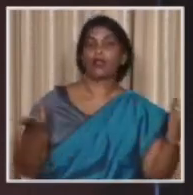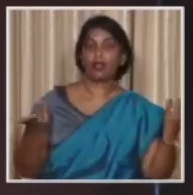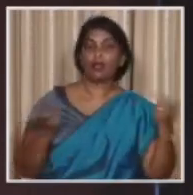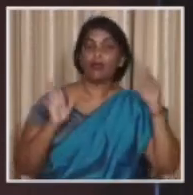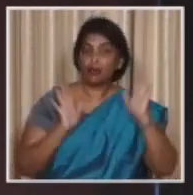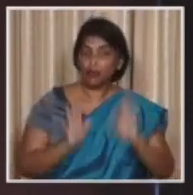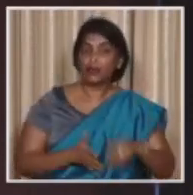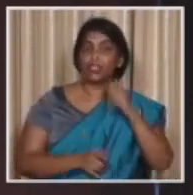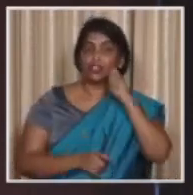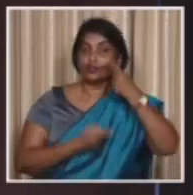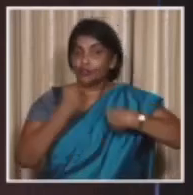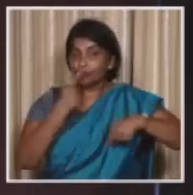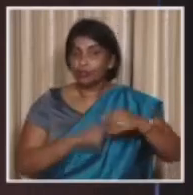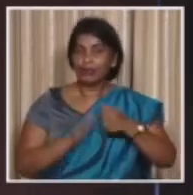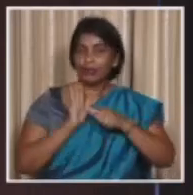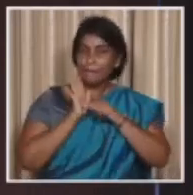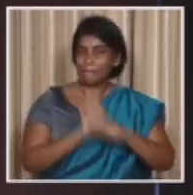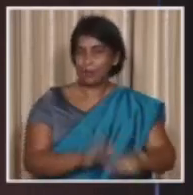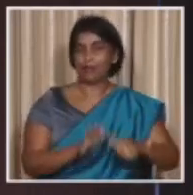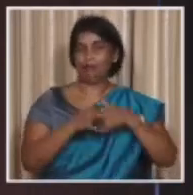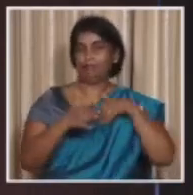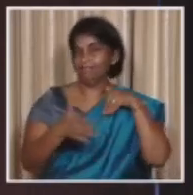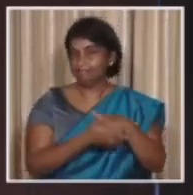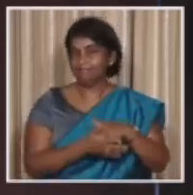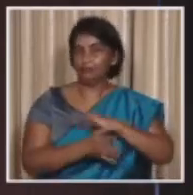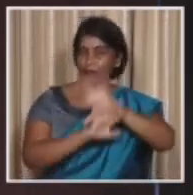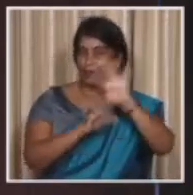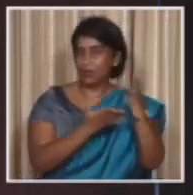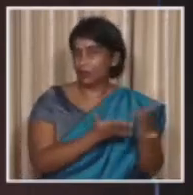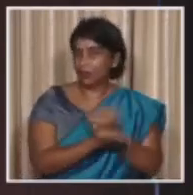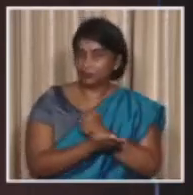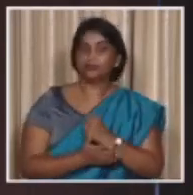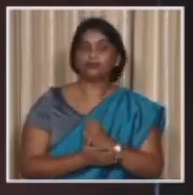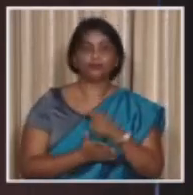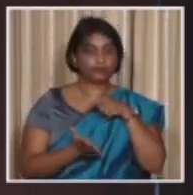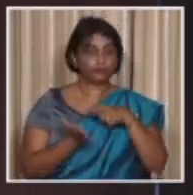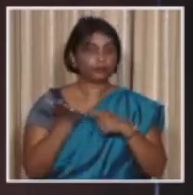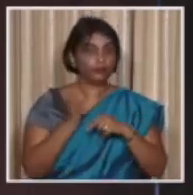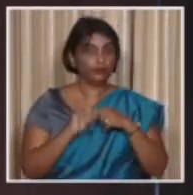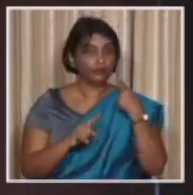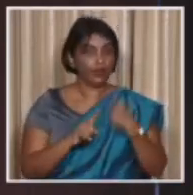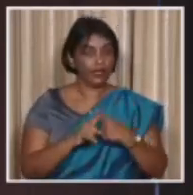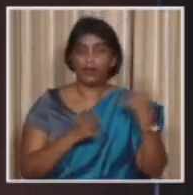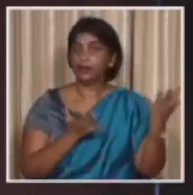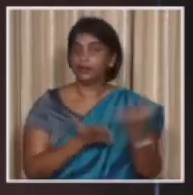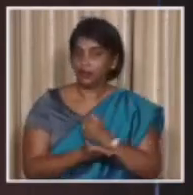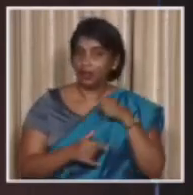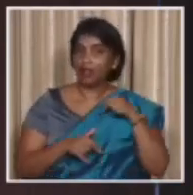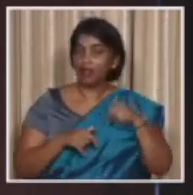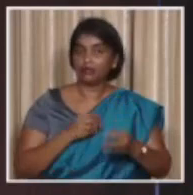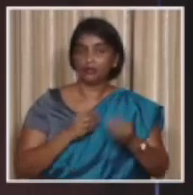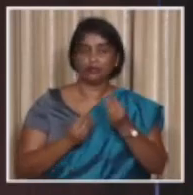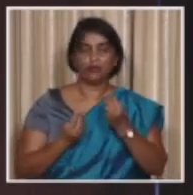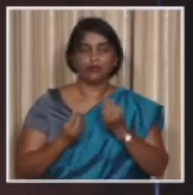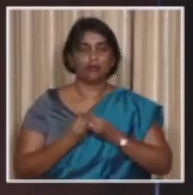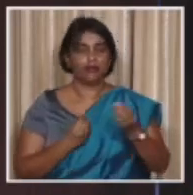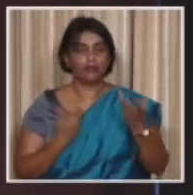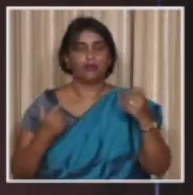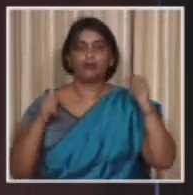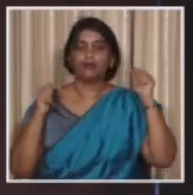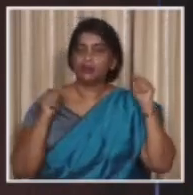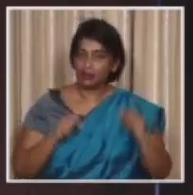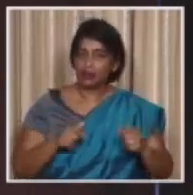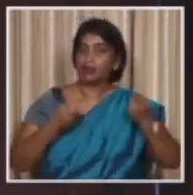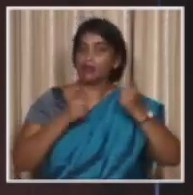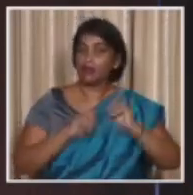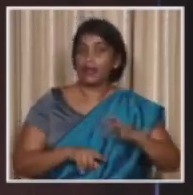තමයි ජනතාව තලලා පෙළලා රීරි මාස උරල බීලා මේ බදු ආදායම් අරගෙන අද කන්න බැරිලා තිනවා. දැන්